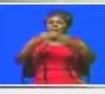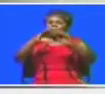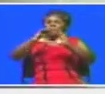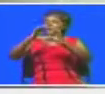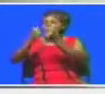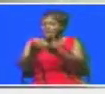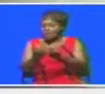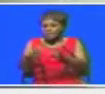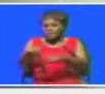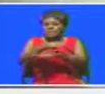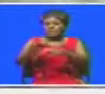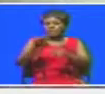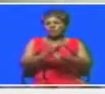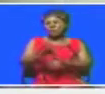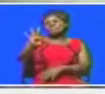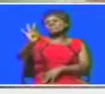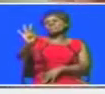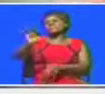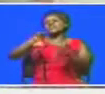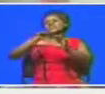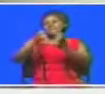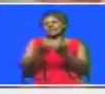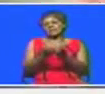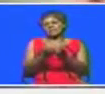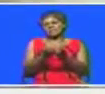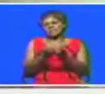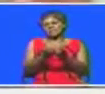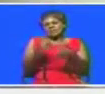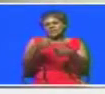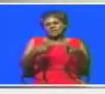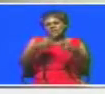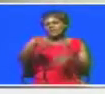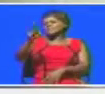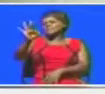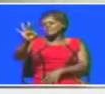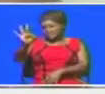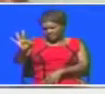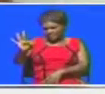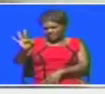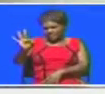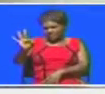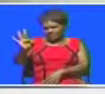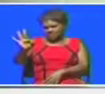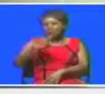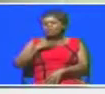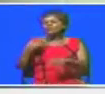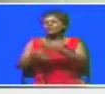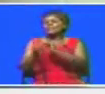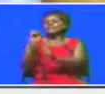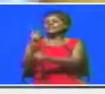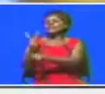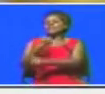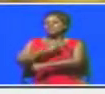sababu hii ni darasa tatu, madarasa matatu, miaka mitatu ya wanafunzi ambao wanataka ingie shule za sekondari mwaka